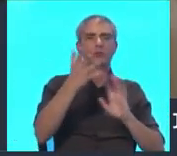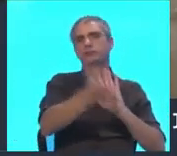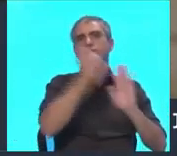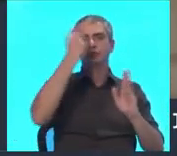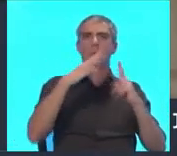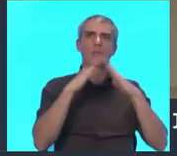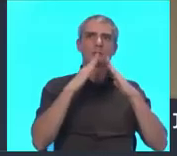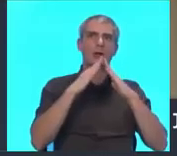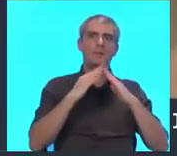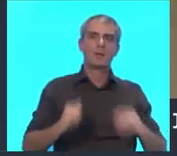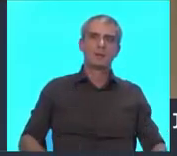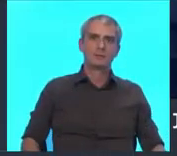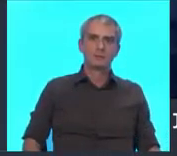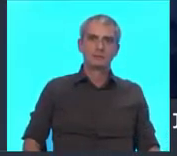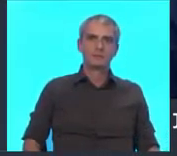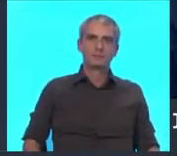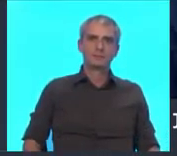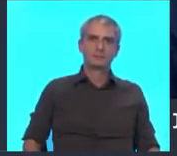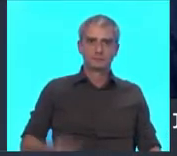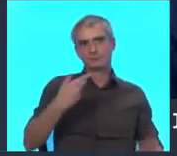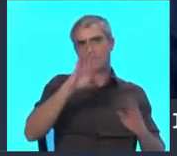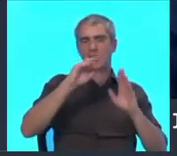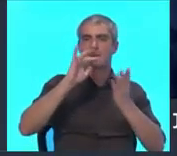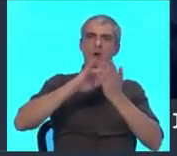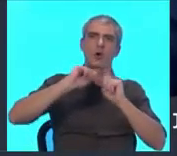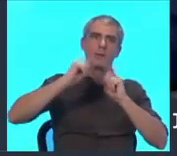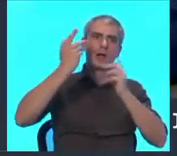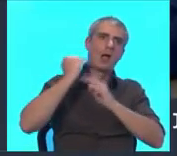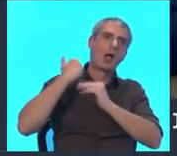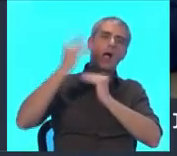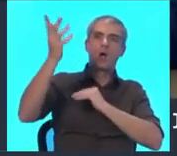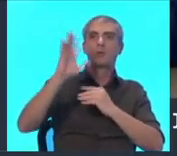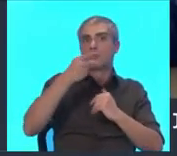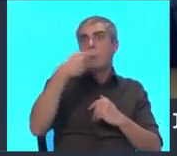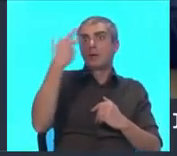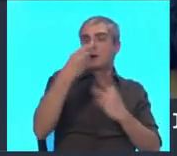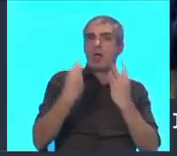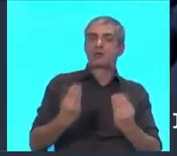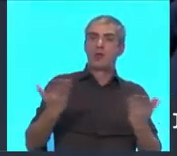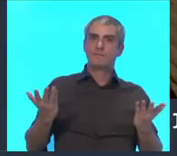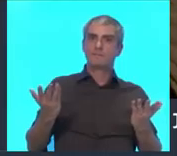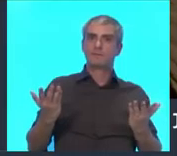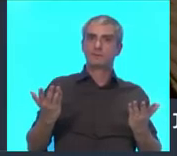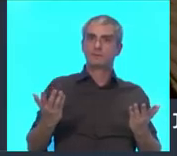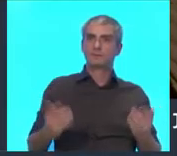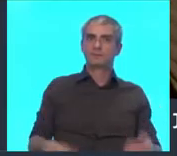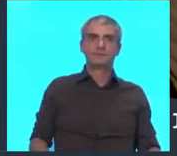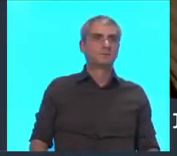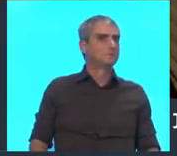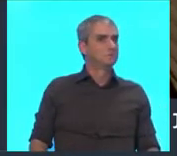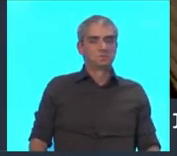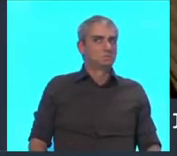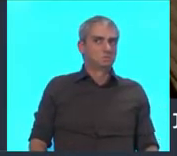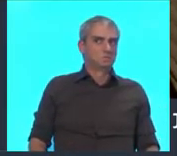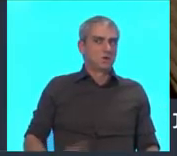האפשרות שיציאו אותך מהבית, שתלכי למסגרת רחוקה מכאן? אולי יהיה לך טוב. וואלה, לא, לא נראה לי